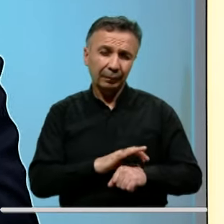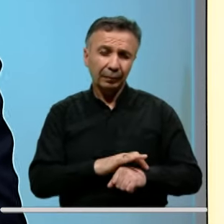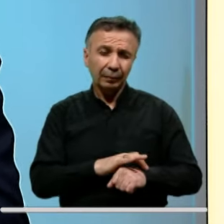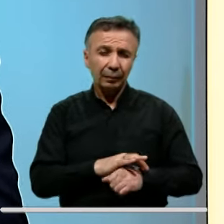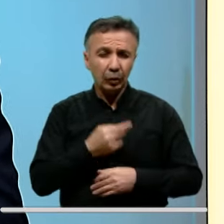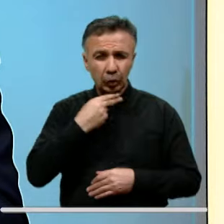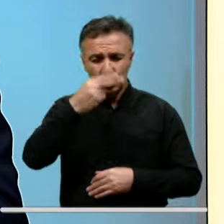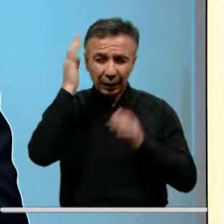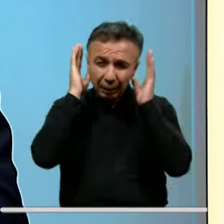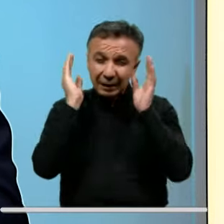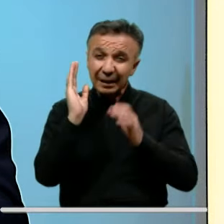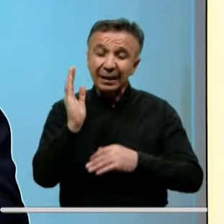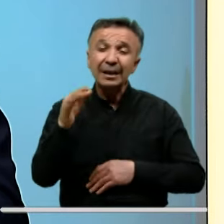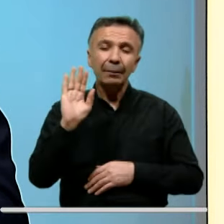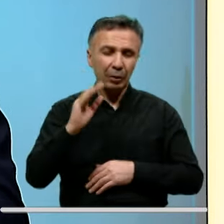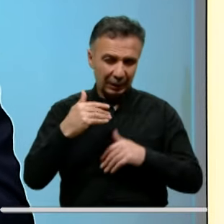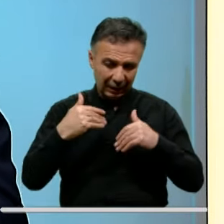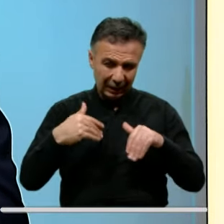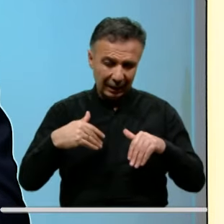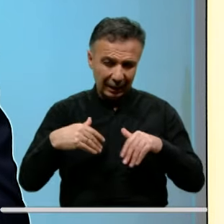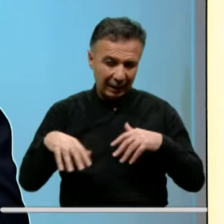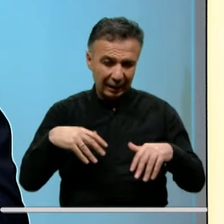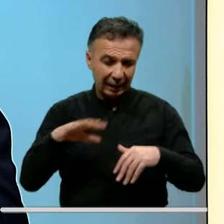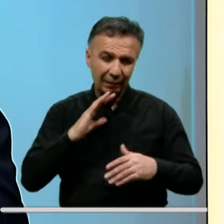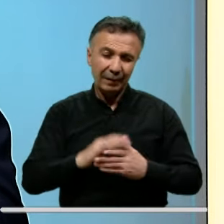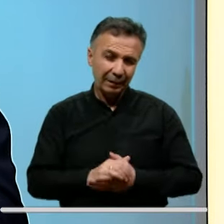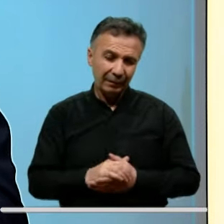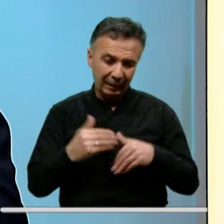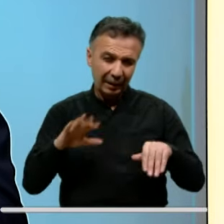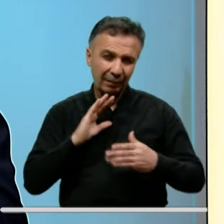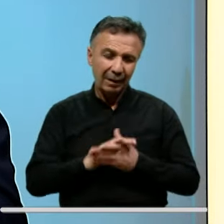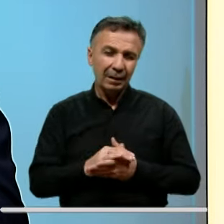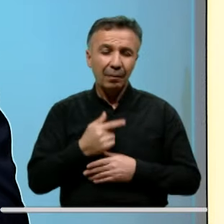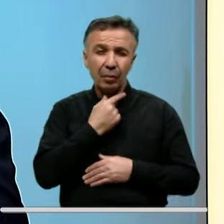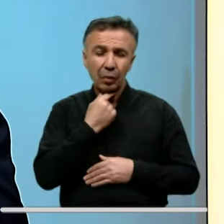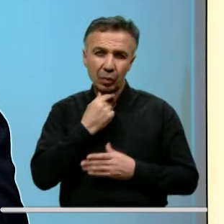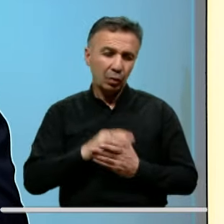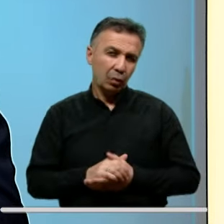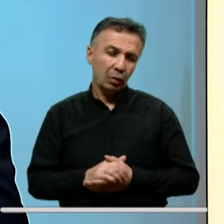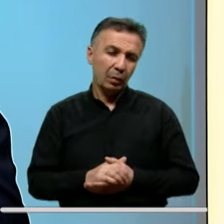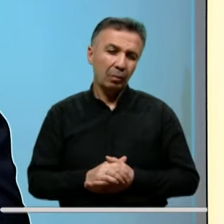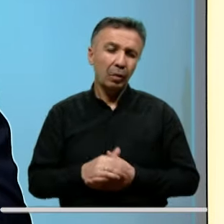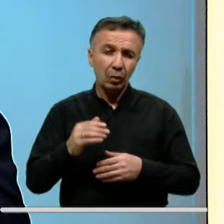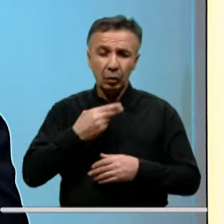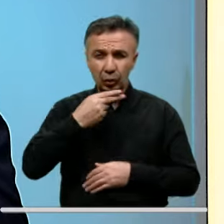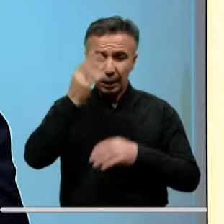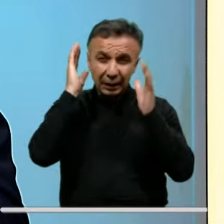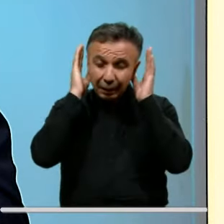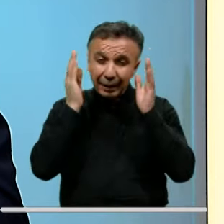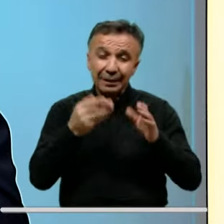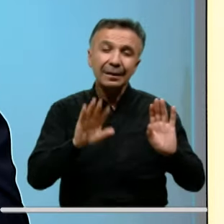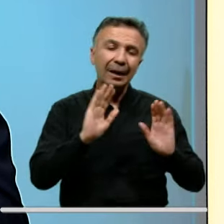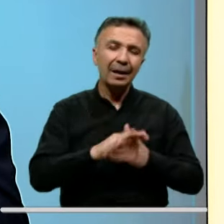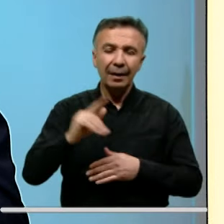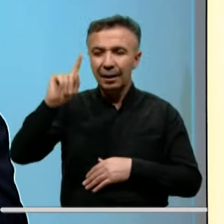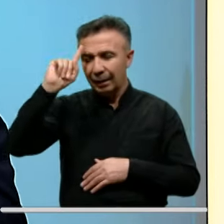gitmeye engelse bu nedir? Mazeretlidir. Hı hı. Dolayısıyla ne olabilir? Efendim cuma namazı yerine